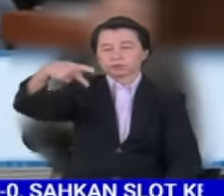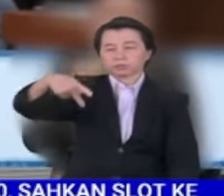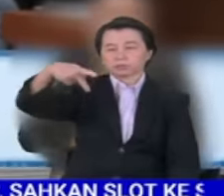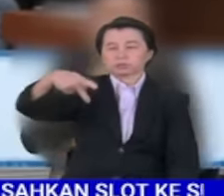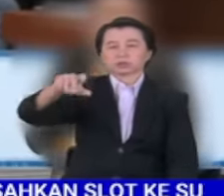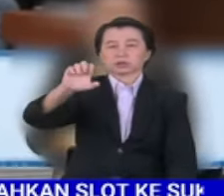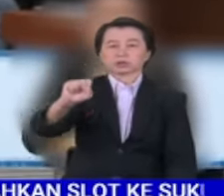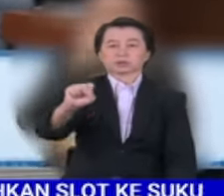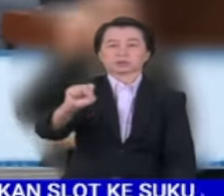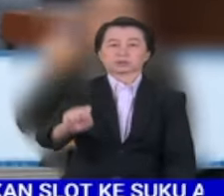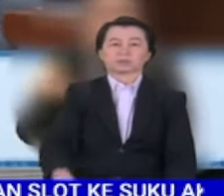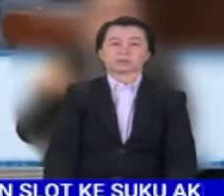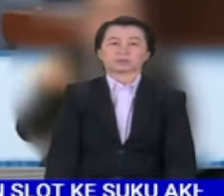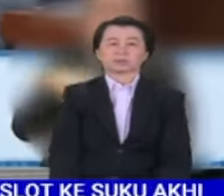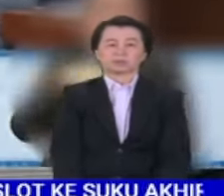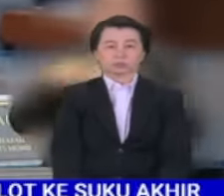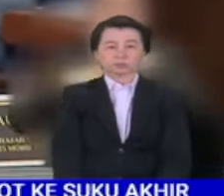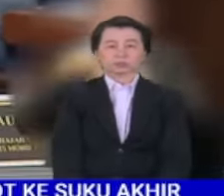sementara